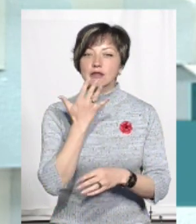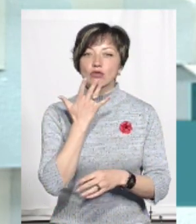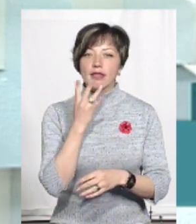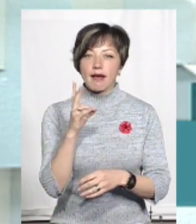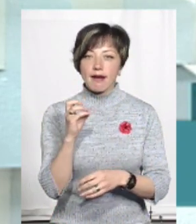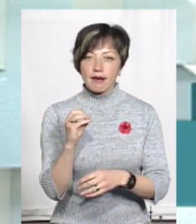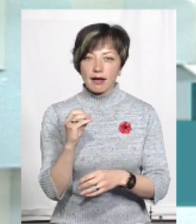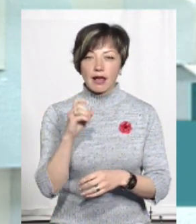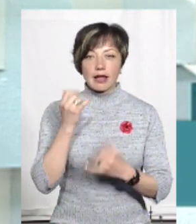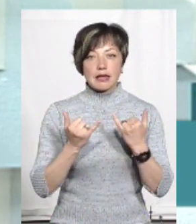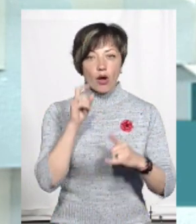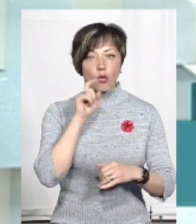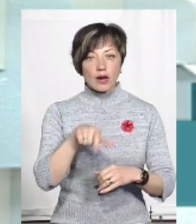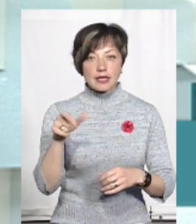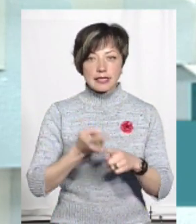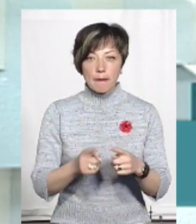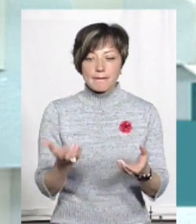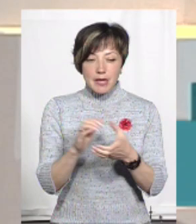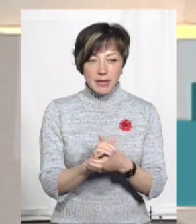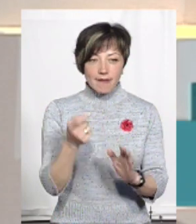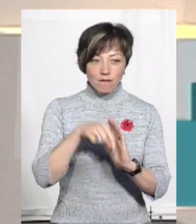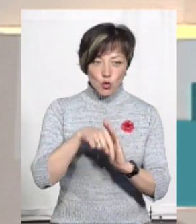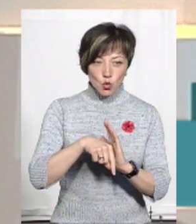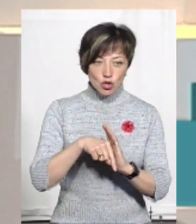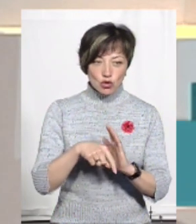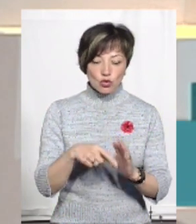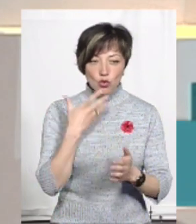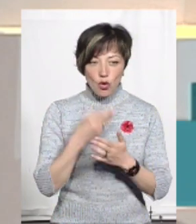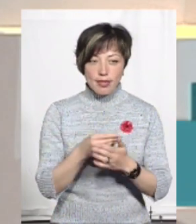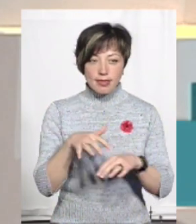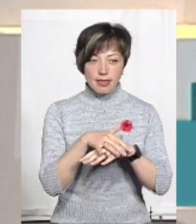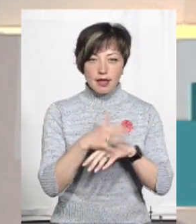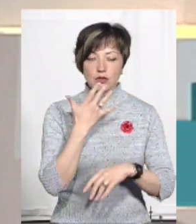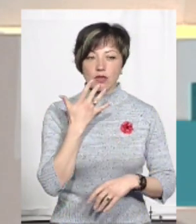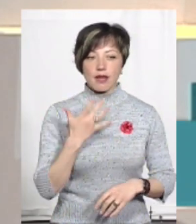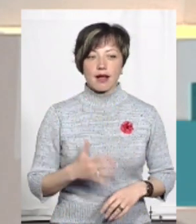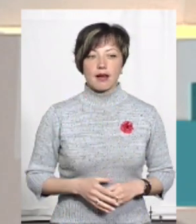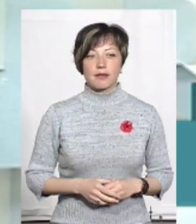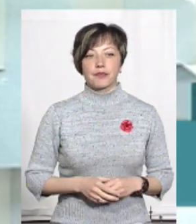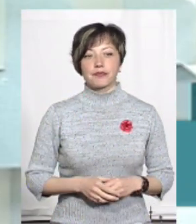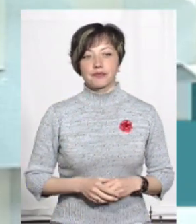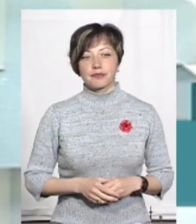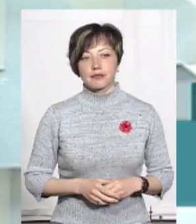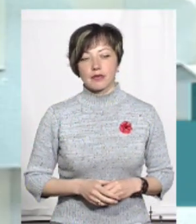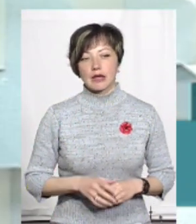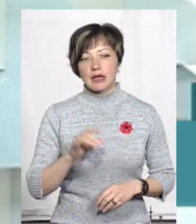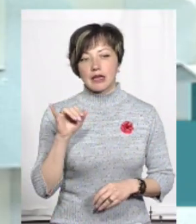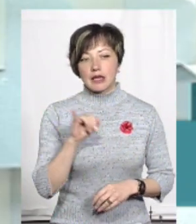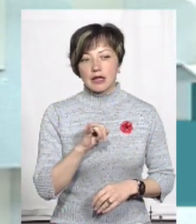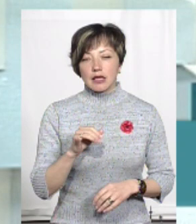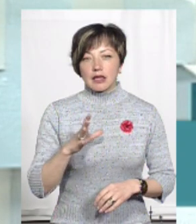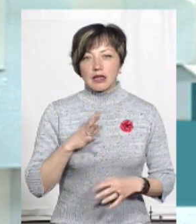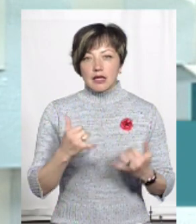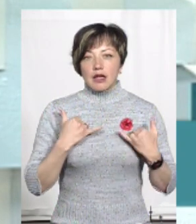міжнаціональне, для українців це ще й примирення внутрішньонаціональне, так би мовити. Так? І воно для нас